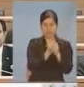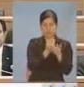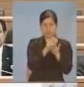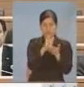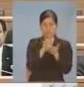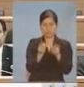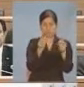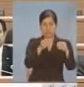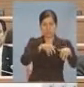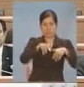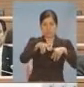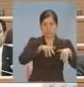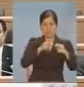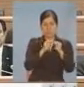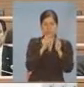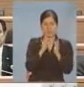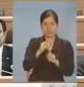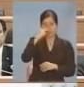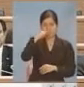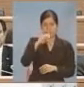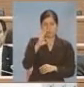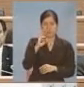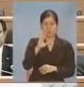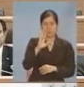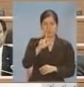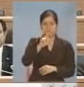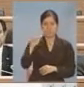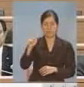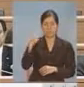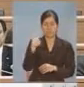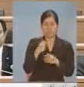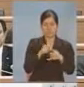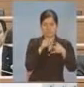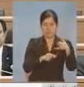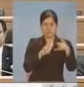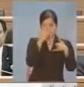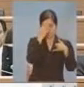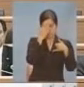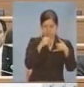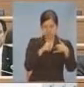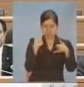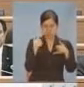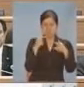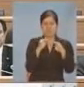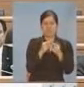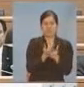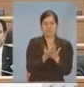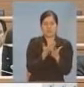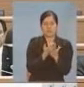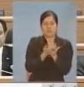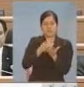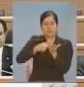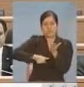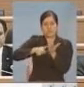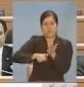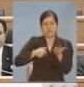ประชาชนกว่า65ล้านคนต้องแบกรับหนี้ถึงประมาณ5ล้านล้านบาทในอีก50ปีข้างหน้านี่คงเป็นคำถามที่พี่น้